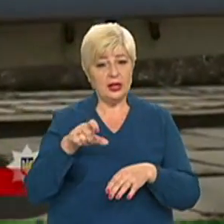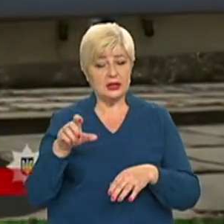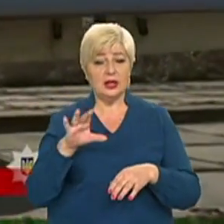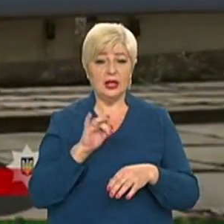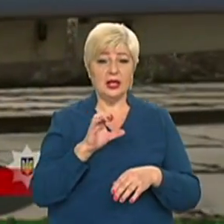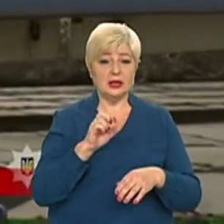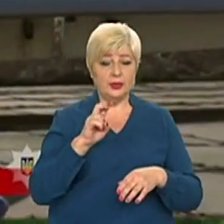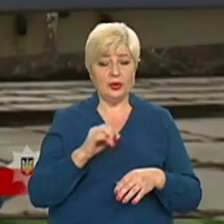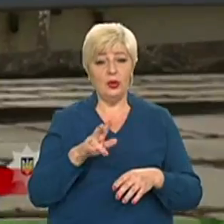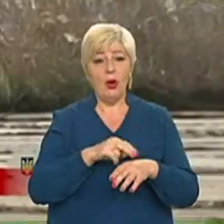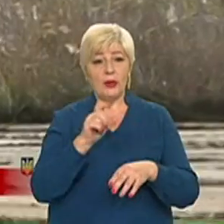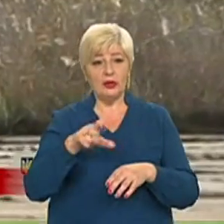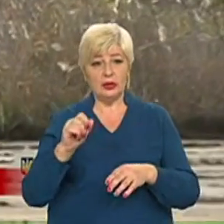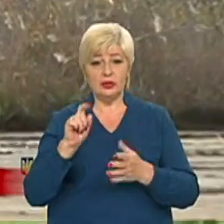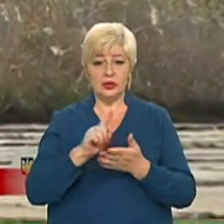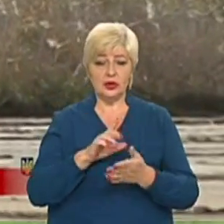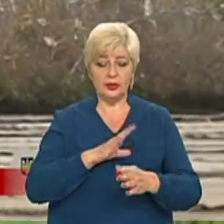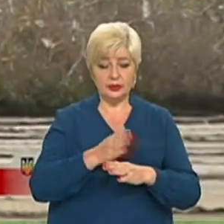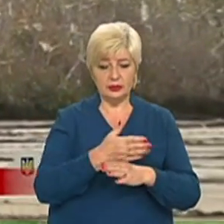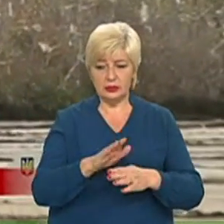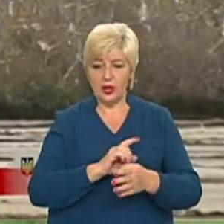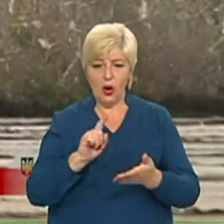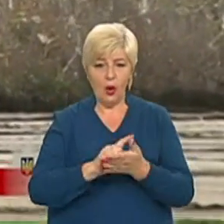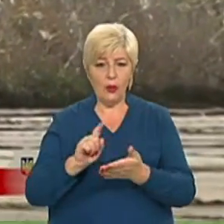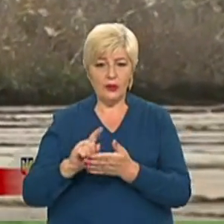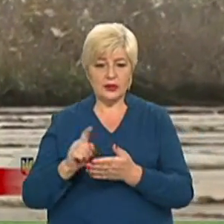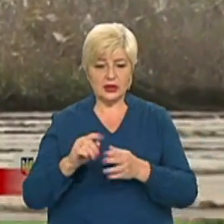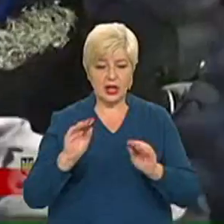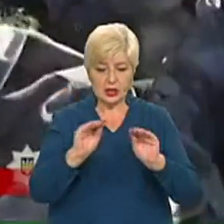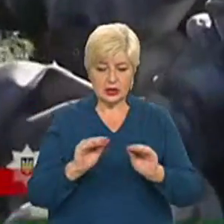повинні були розподілити обов'язки, скласти план звільнення та